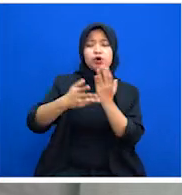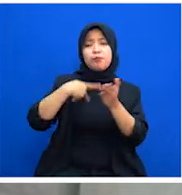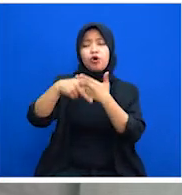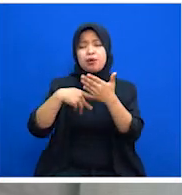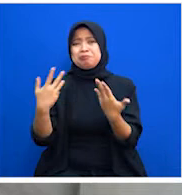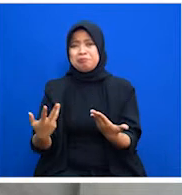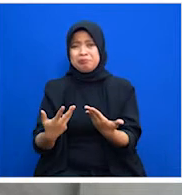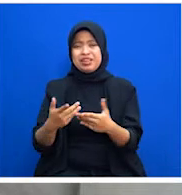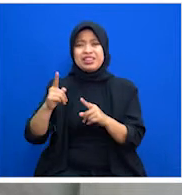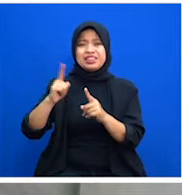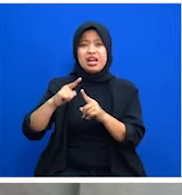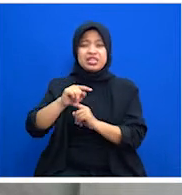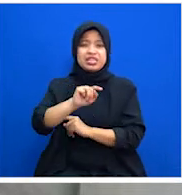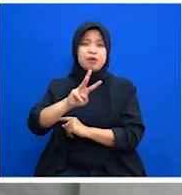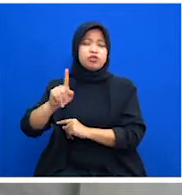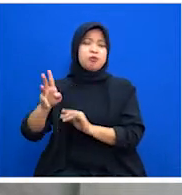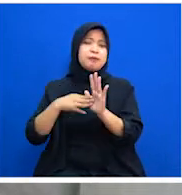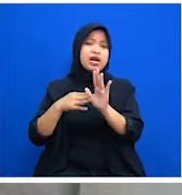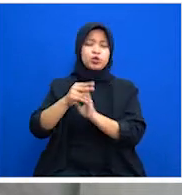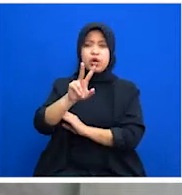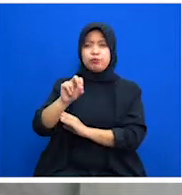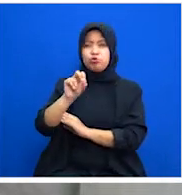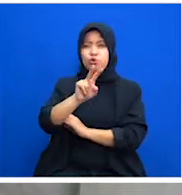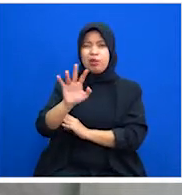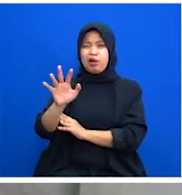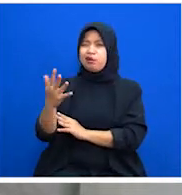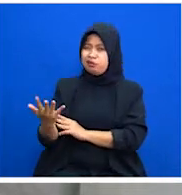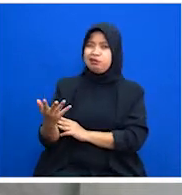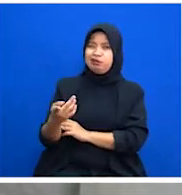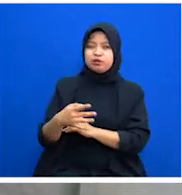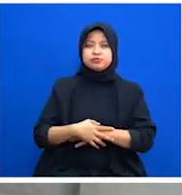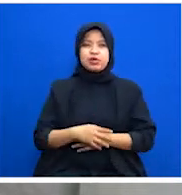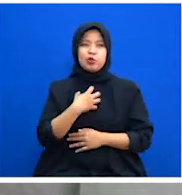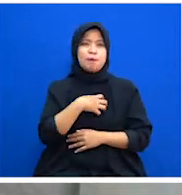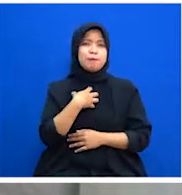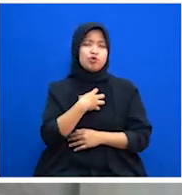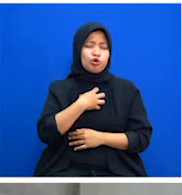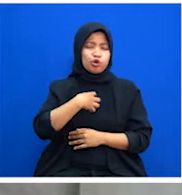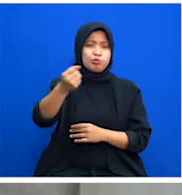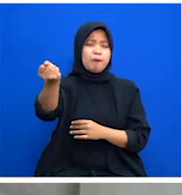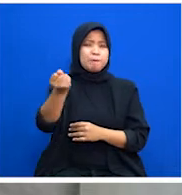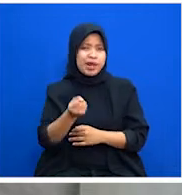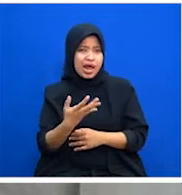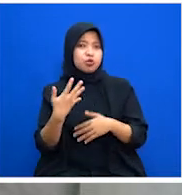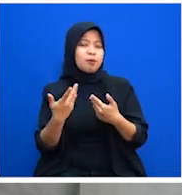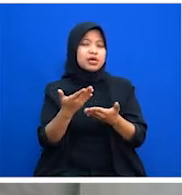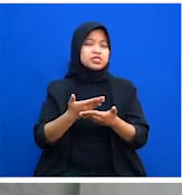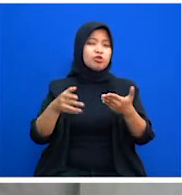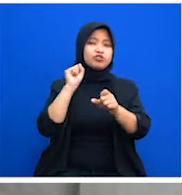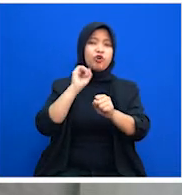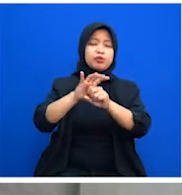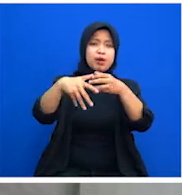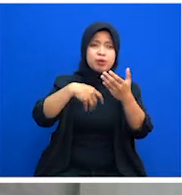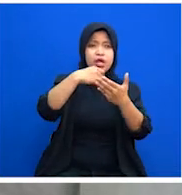yang akan berakhir tanggal 31 Mar 2025 itu kan kalau menurut mereka mereka disebut bahwa bahwa pandemi